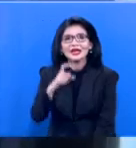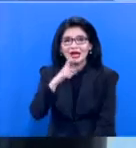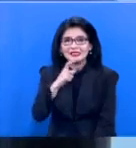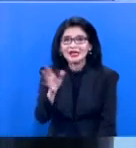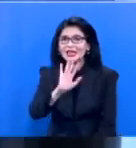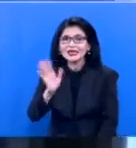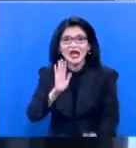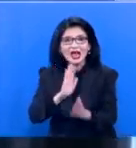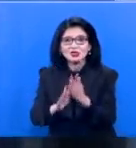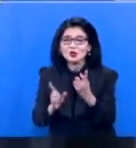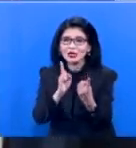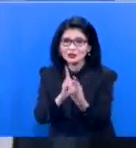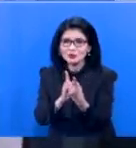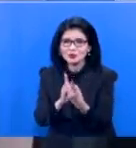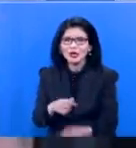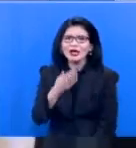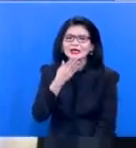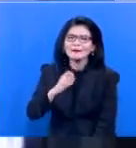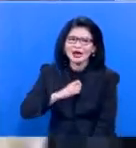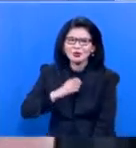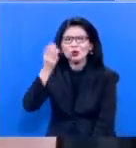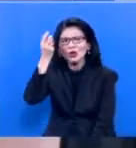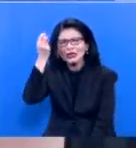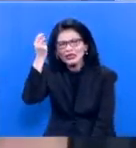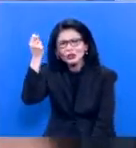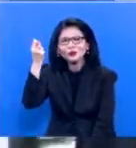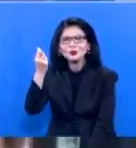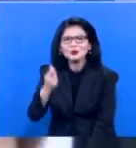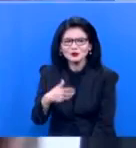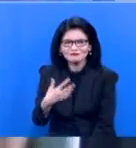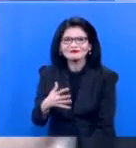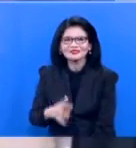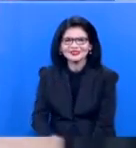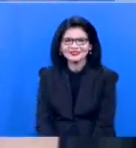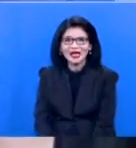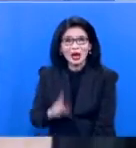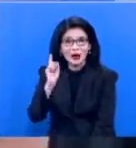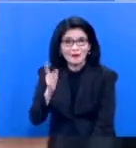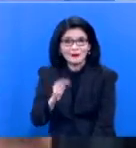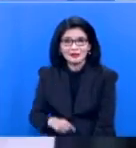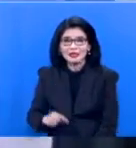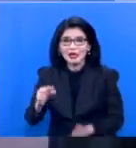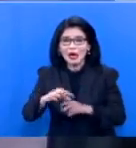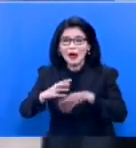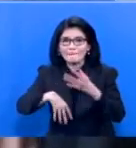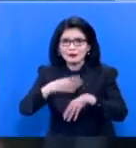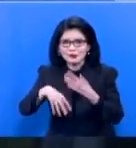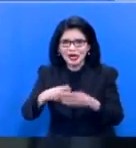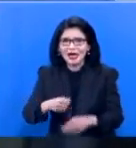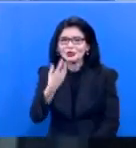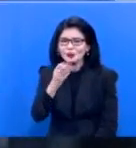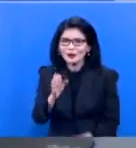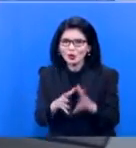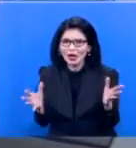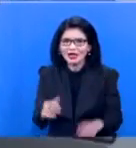bertemu langsung, Azmi mengaku rasa rindunya cukup terobati. Apalagi pihak perusahaan memberi kelonggaran.